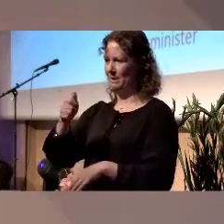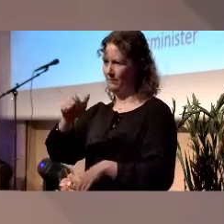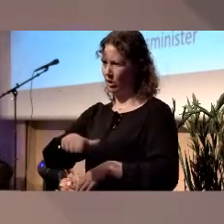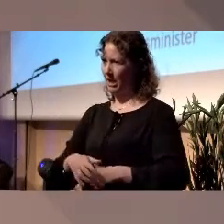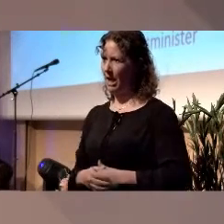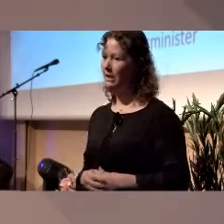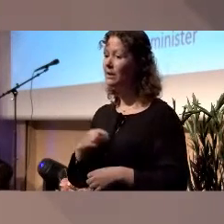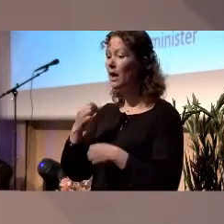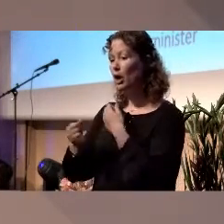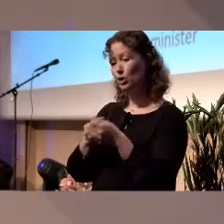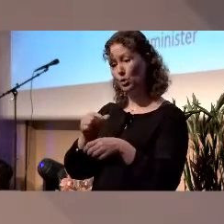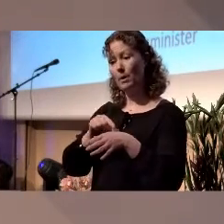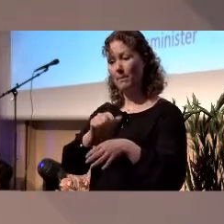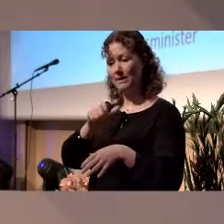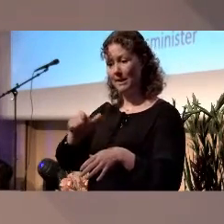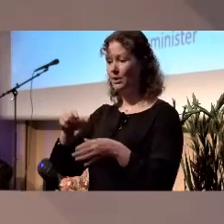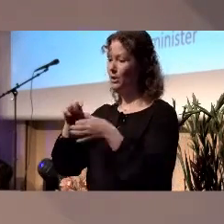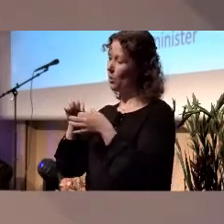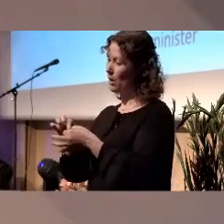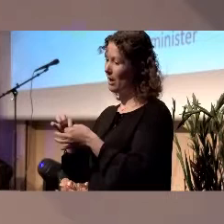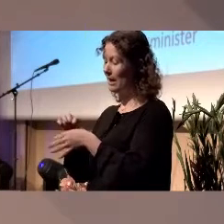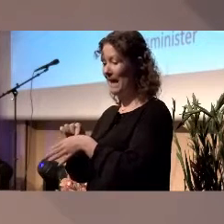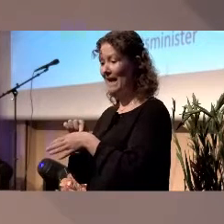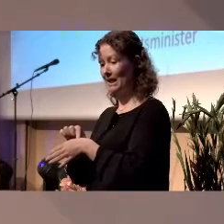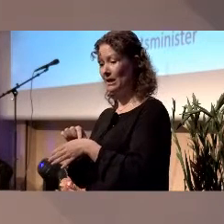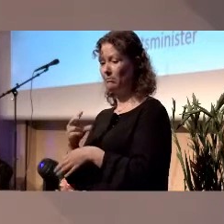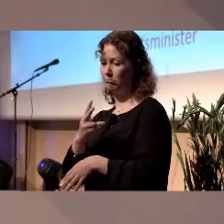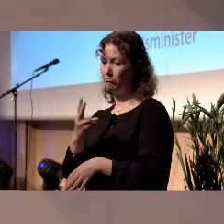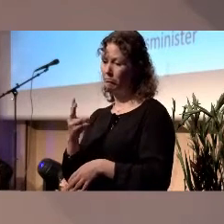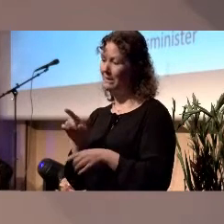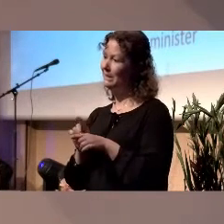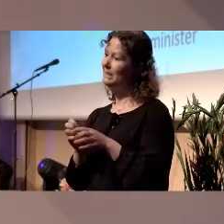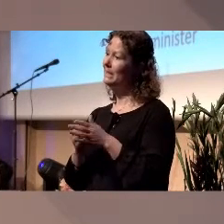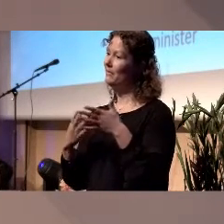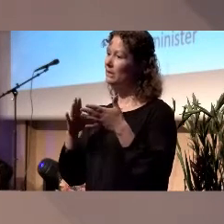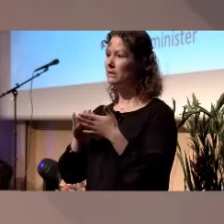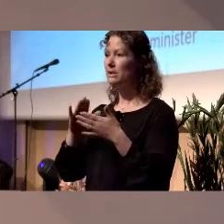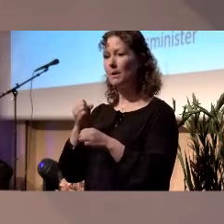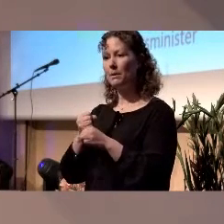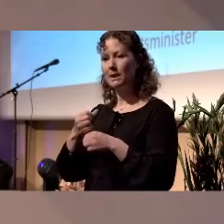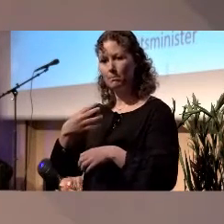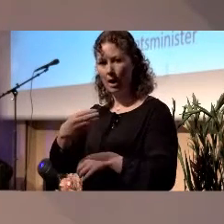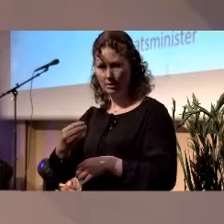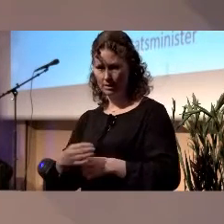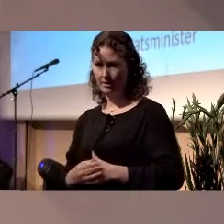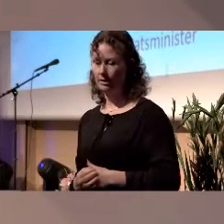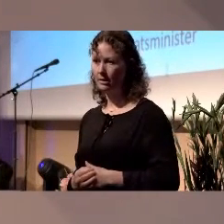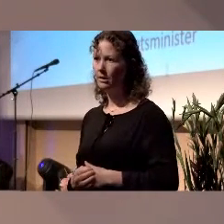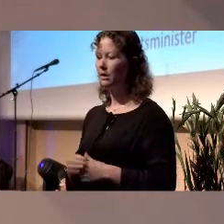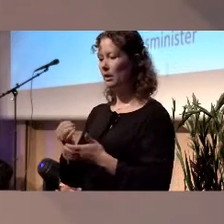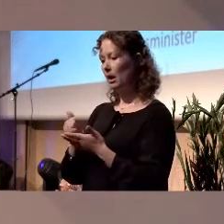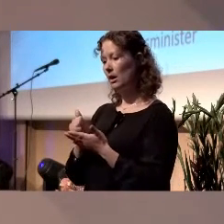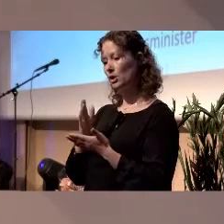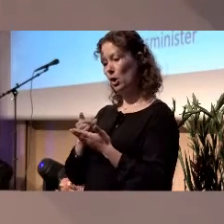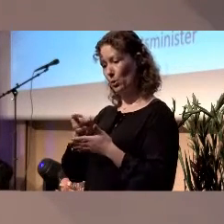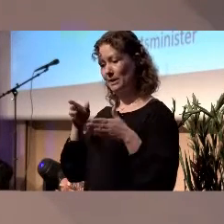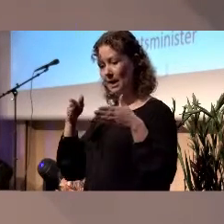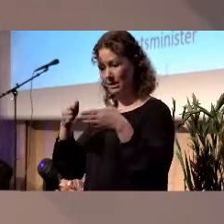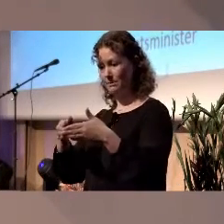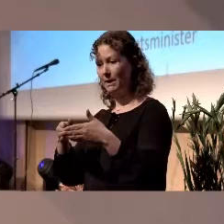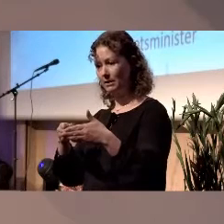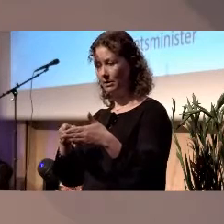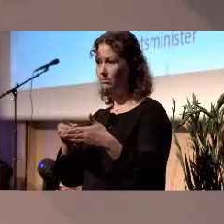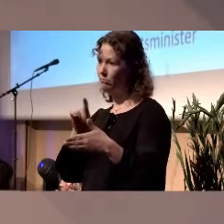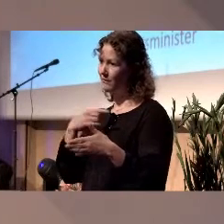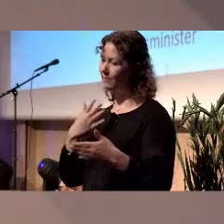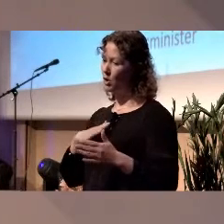gjør pasienter og lege til likeverdige samarbeidspartner. Det er kanskje dette aspektet jeg tror vil